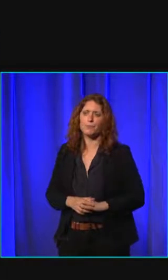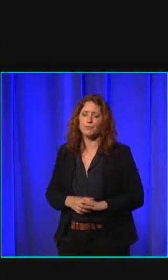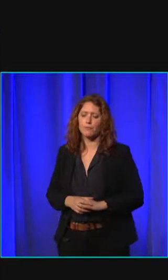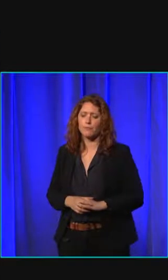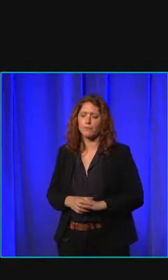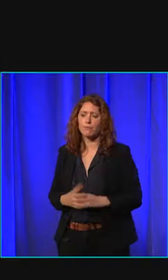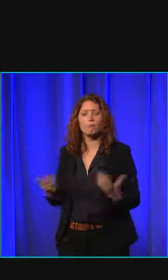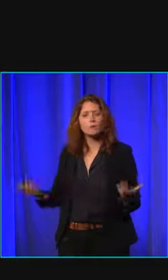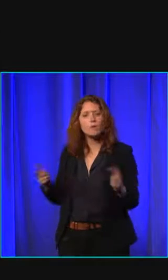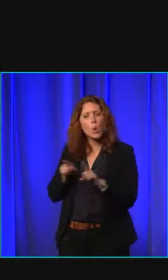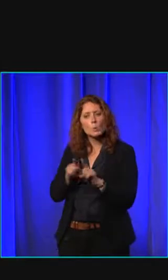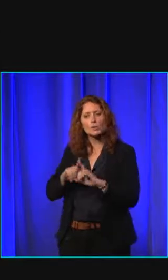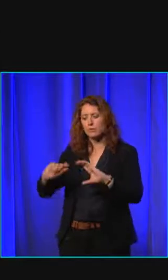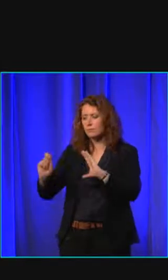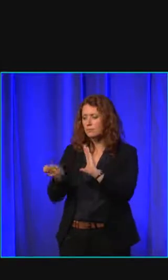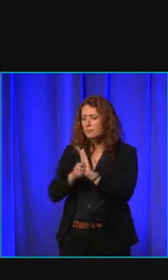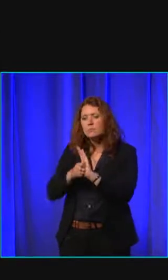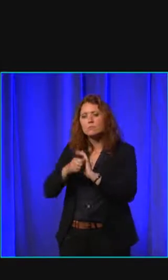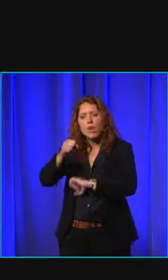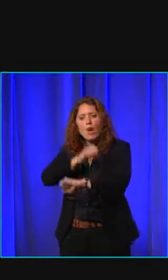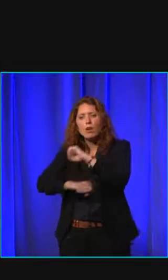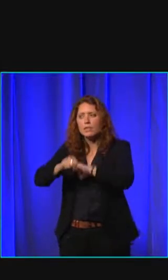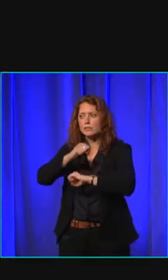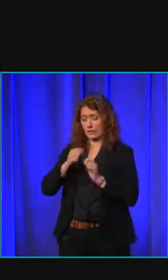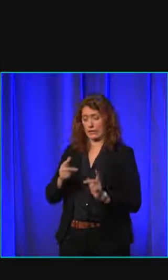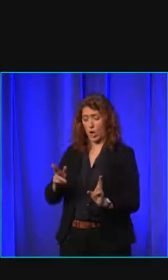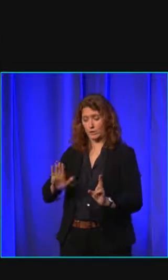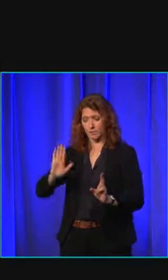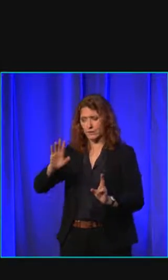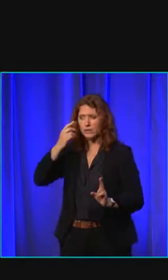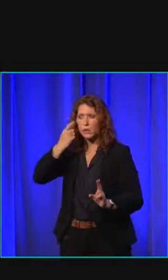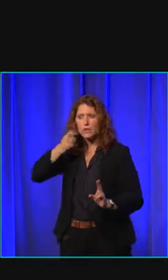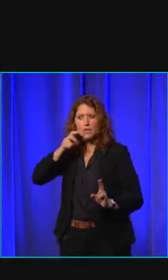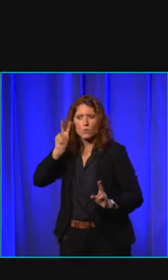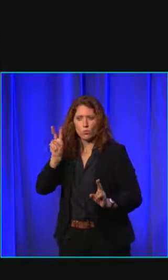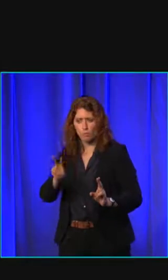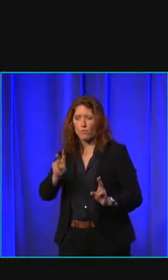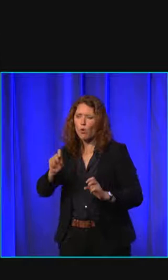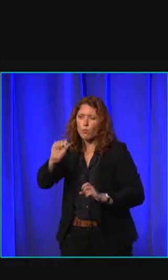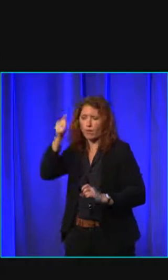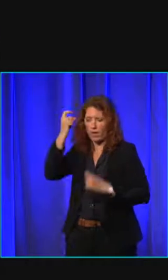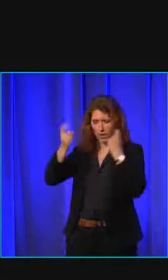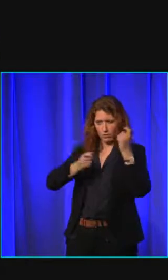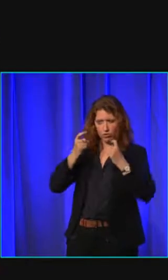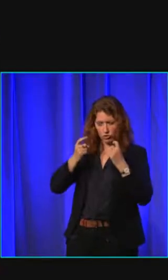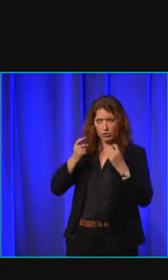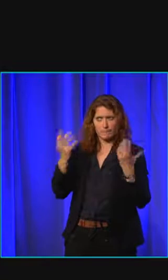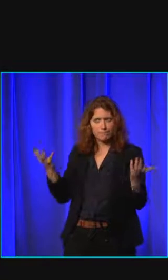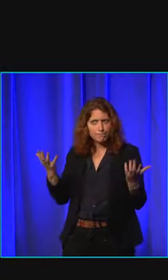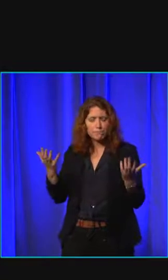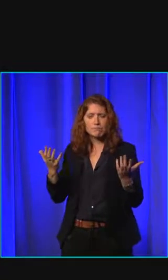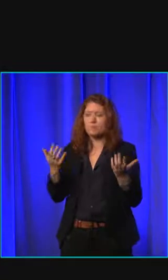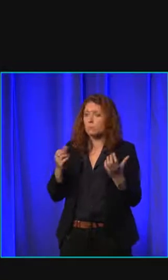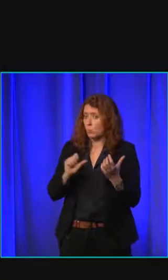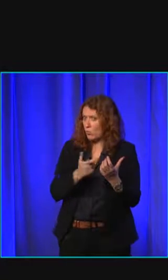De la même manière, lorsque l'on met en place une séance d'observation, on doit s'interroger sur un certain nombre de